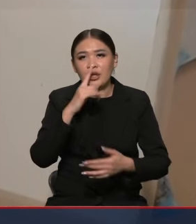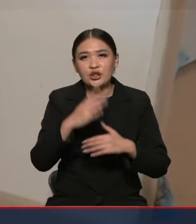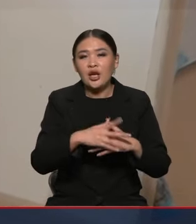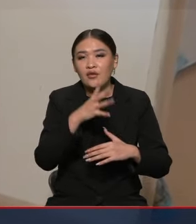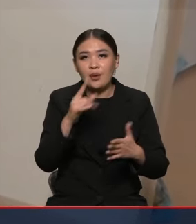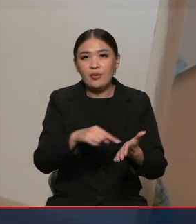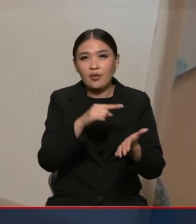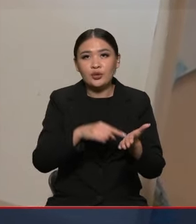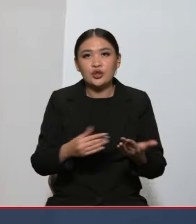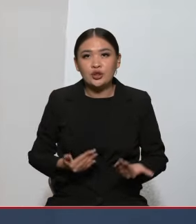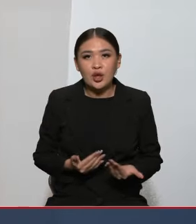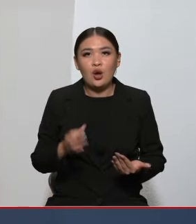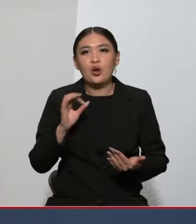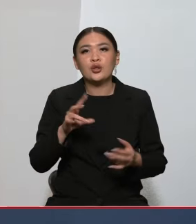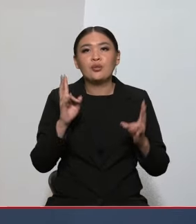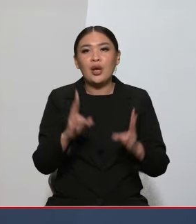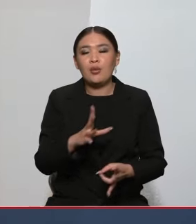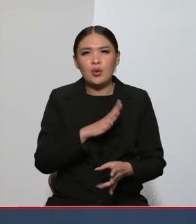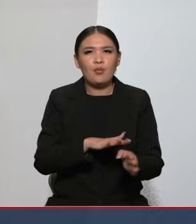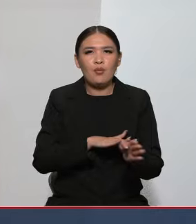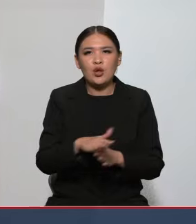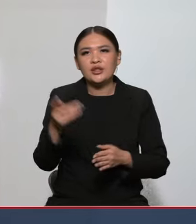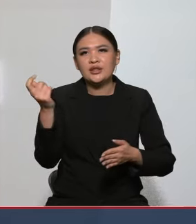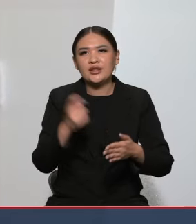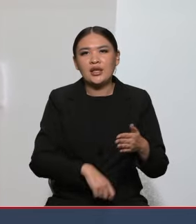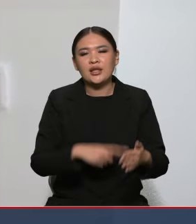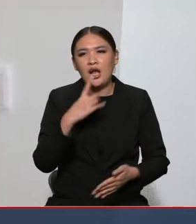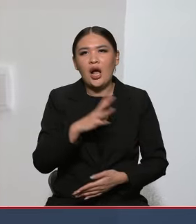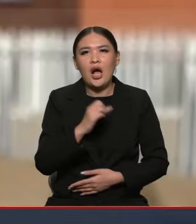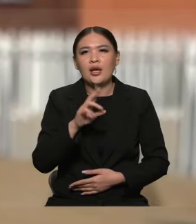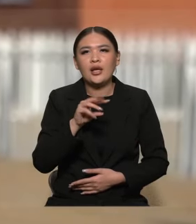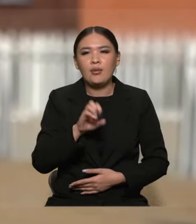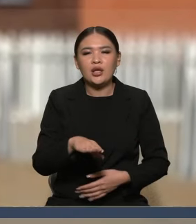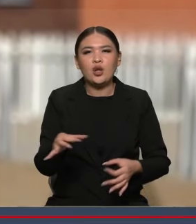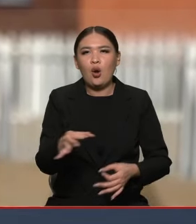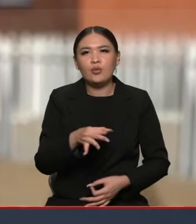вопрос с жильем для пострадавших от паводка будет полностью закрыт, отметили в акимате области.